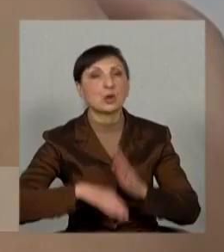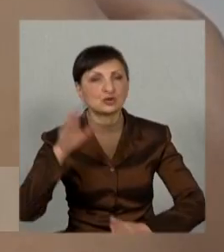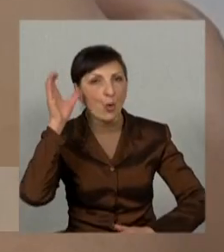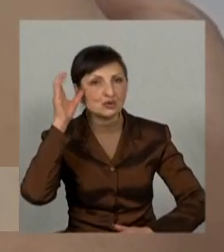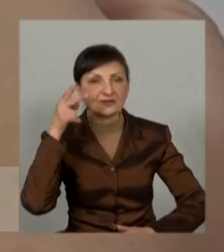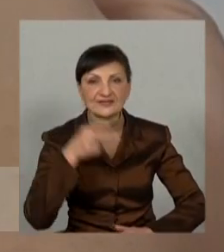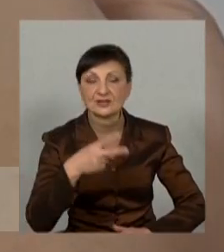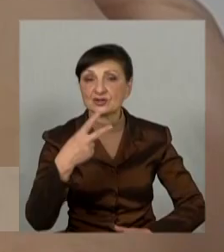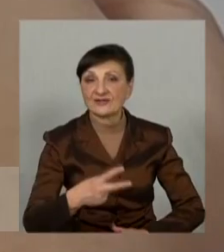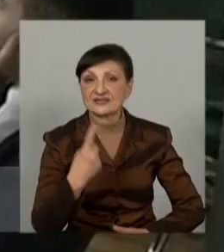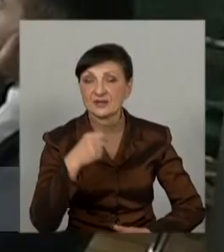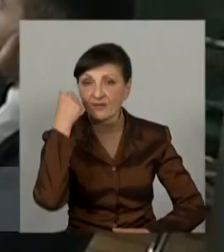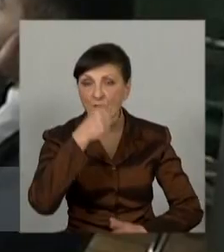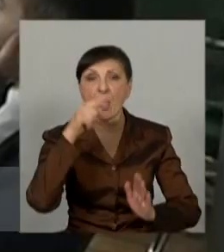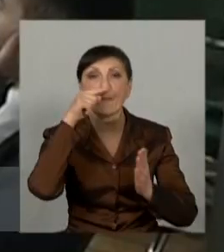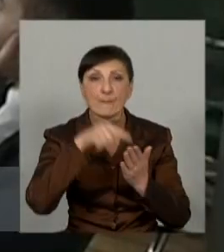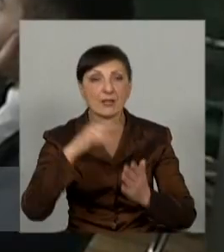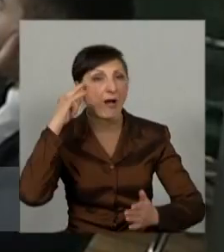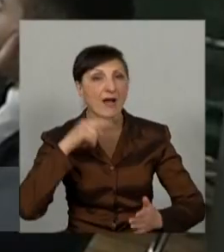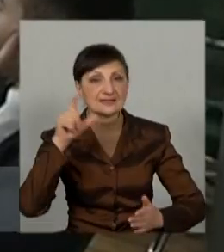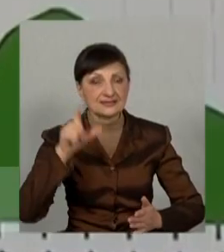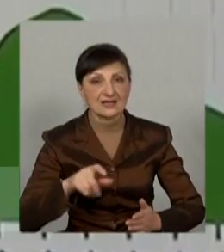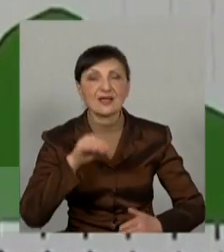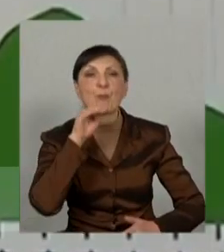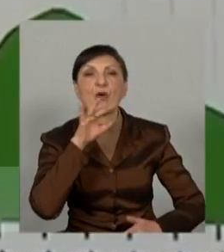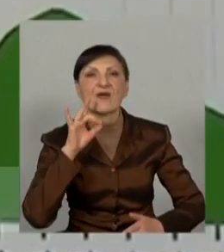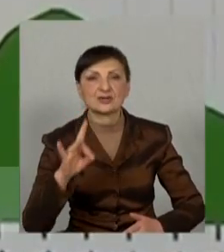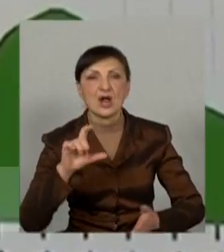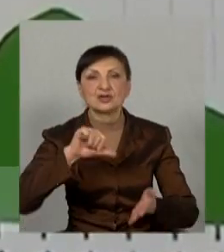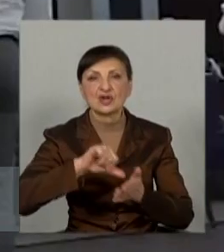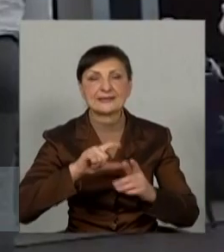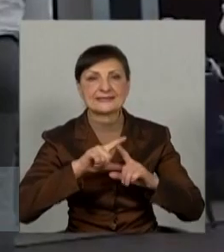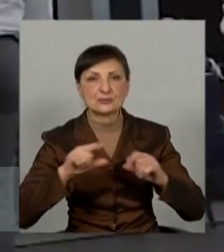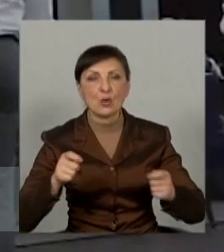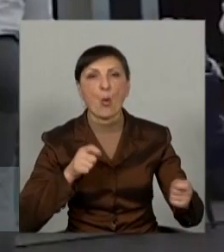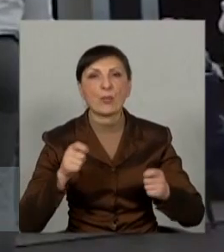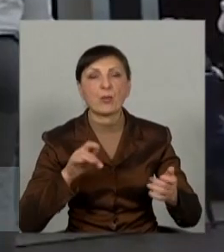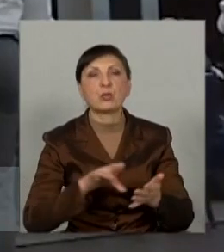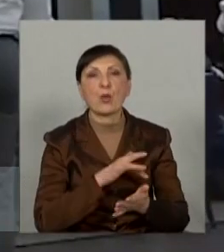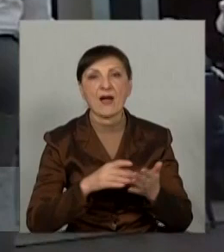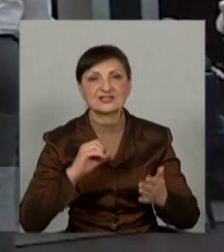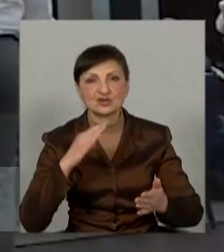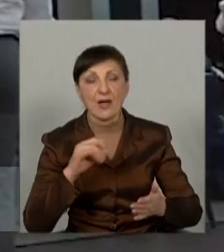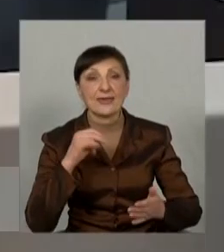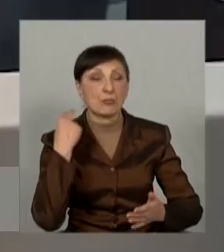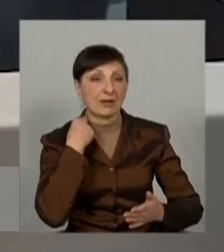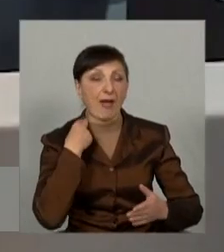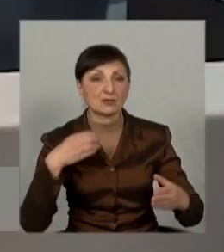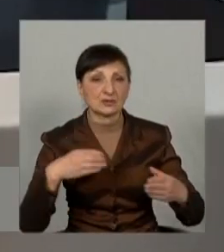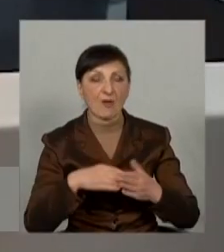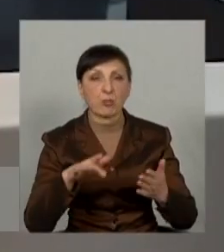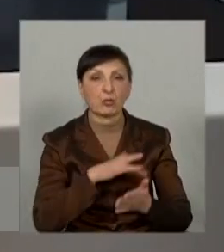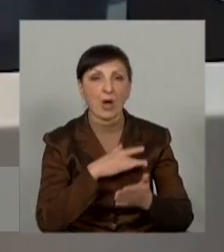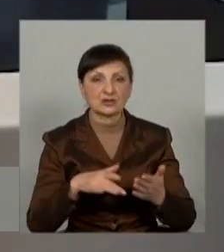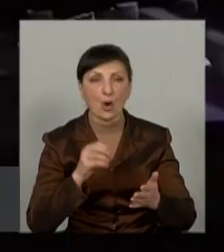за 2021 год попал казахстанский профессор, член Института управленческих бухгалтеров США и Британской ассоциации